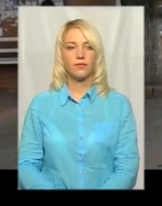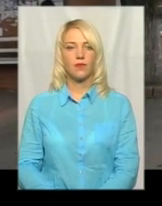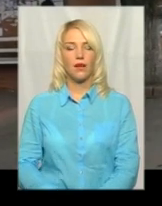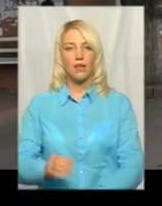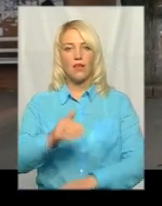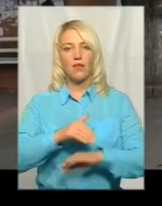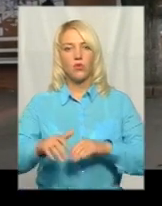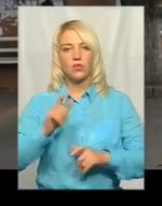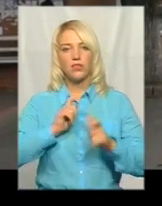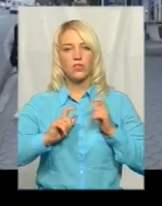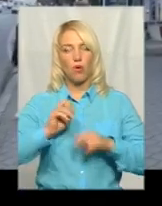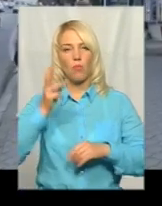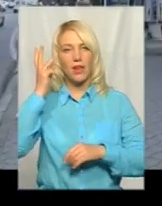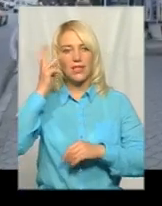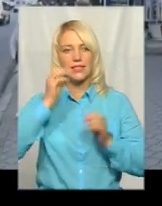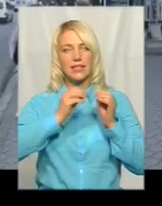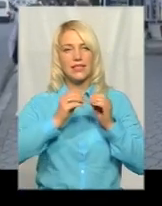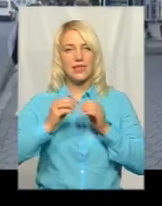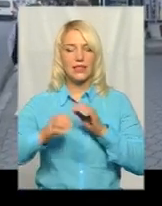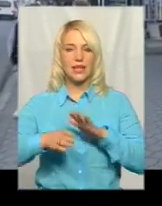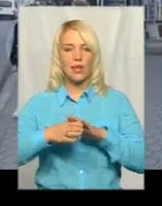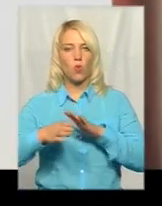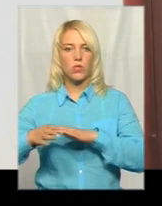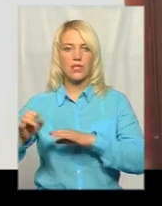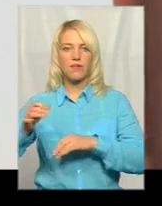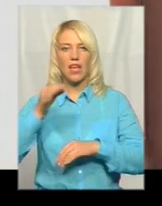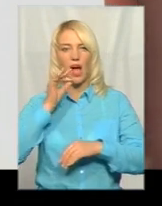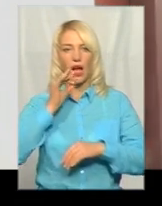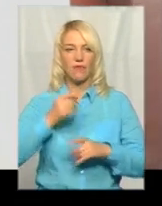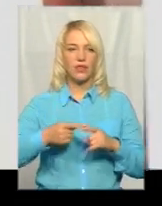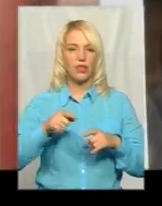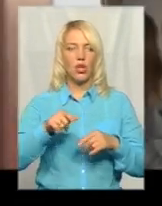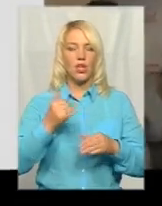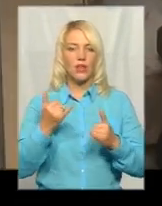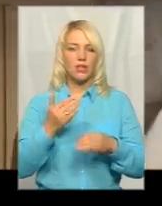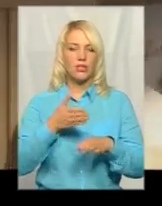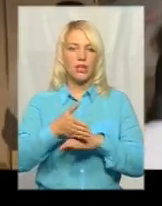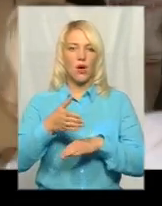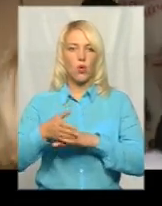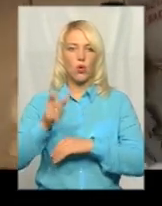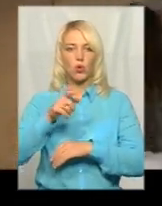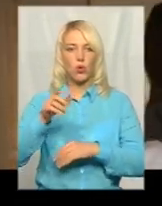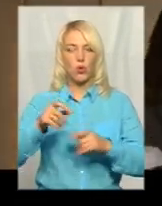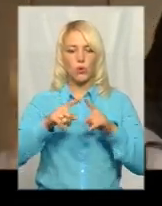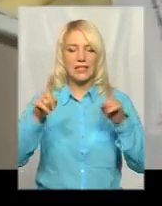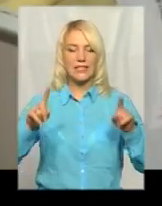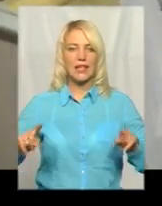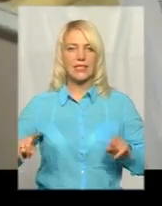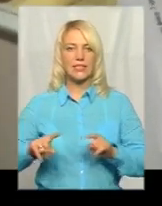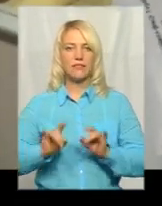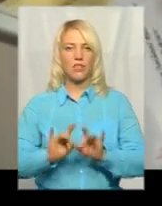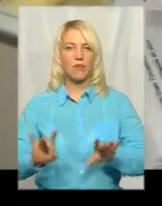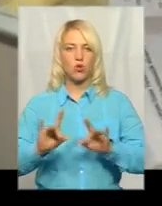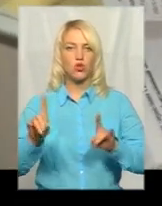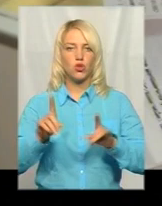На вулиці Інститутській у Хмельницькому десятки кіосків та кафетеріїв. Нині до кожного з них заходять люди з листівками. Роз'яснюють, що ж